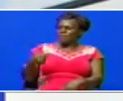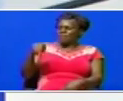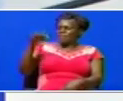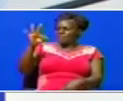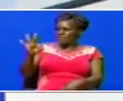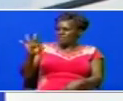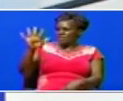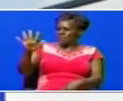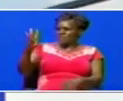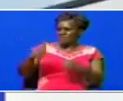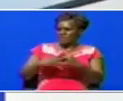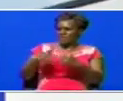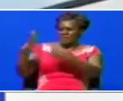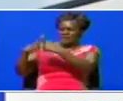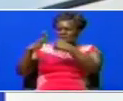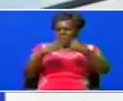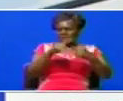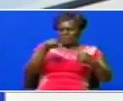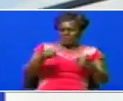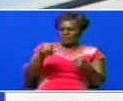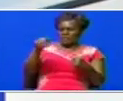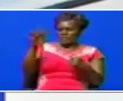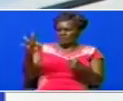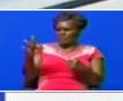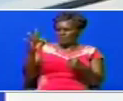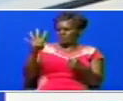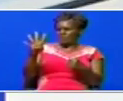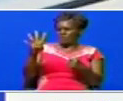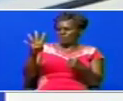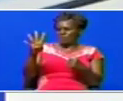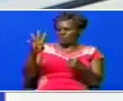400,359, 99.34%. Migori,